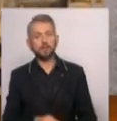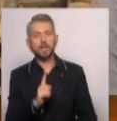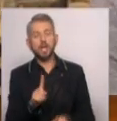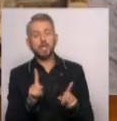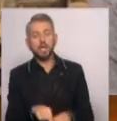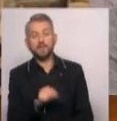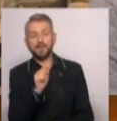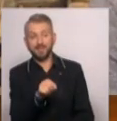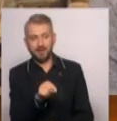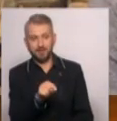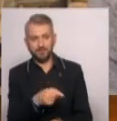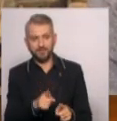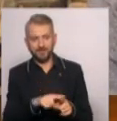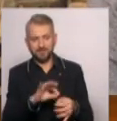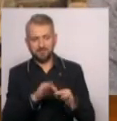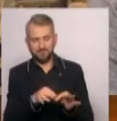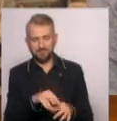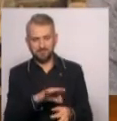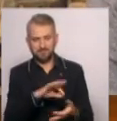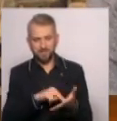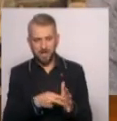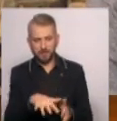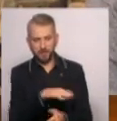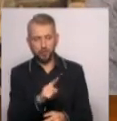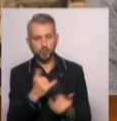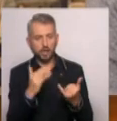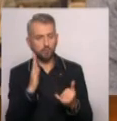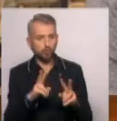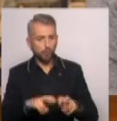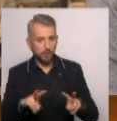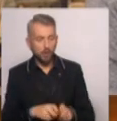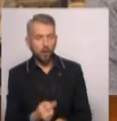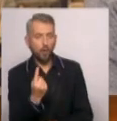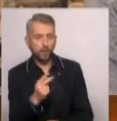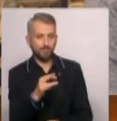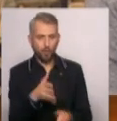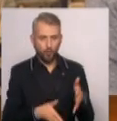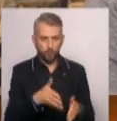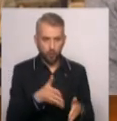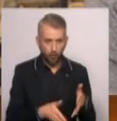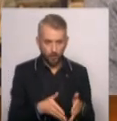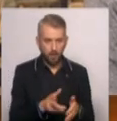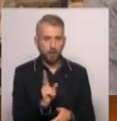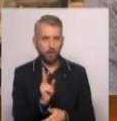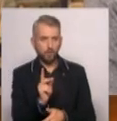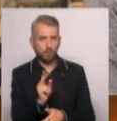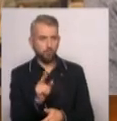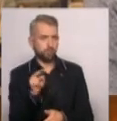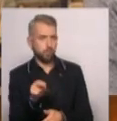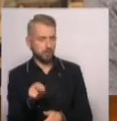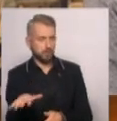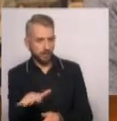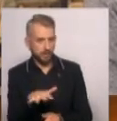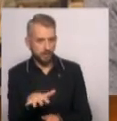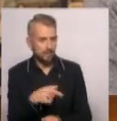там, в цих детальних планах території, які зараз будуть розглядатись, один по Оболоні, якщо я не помиляюсь, інший, здається, по Пасникам.